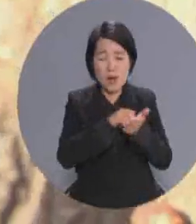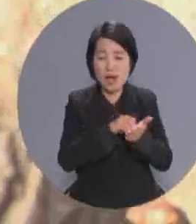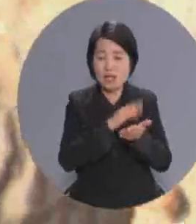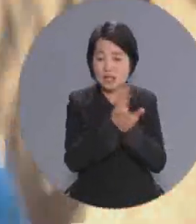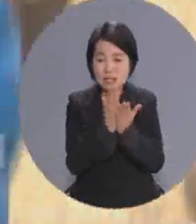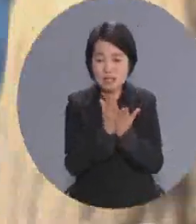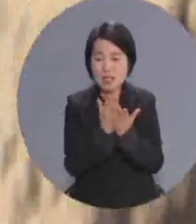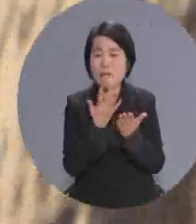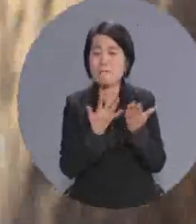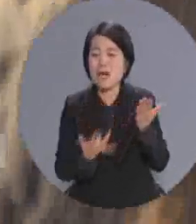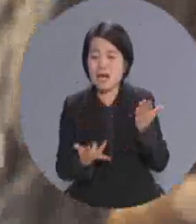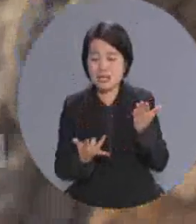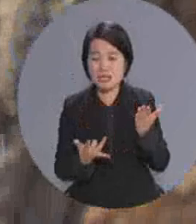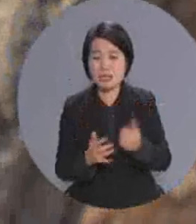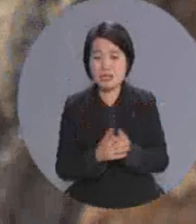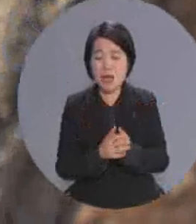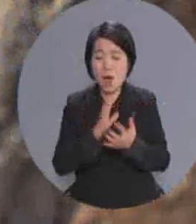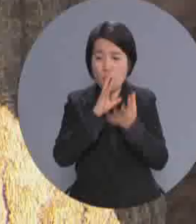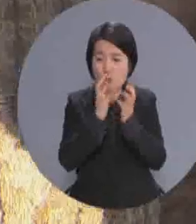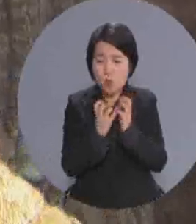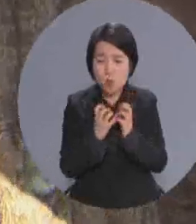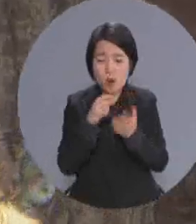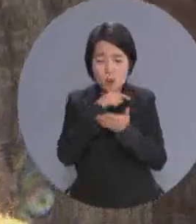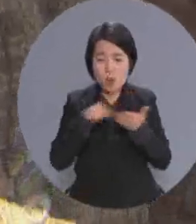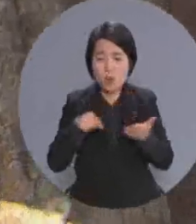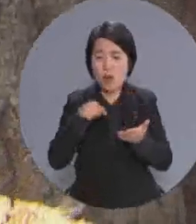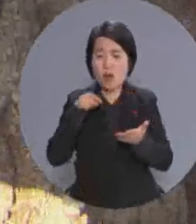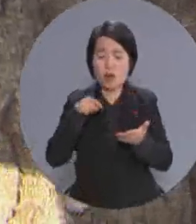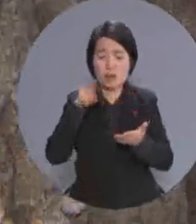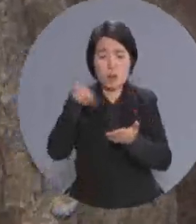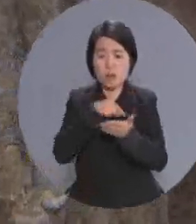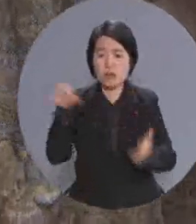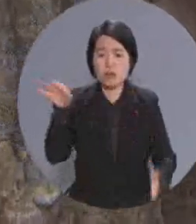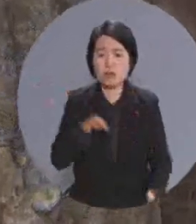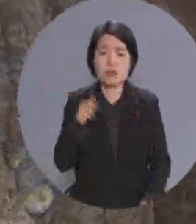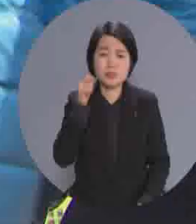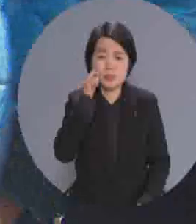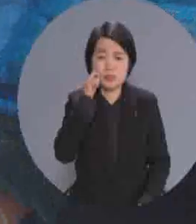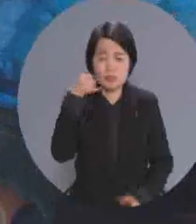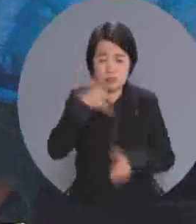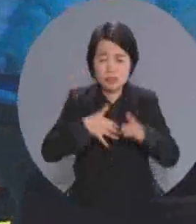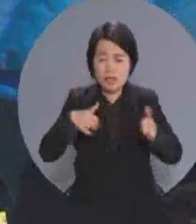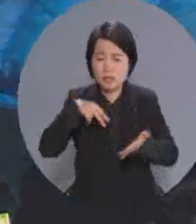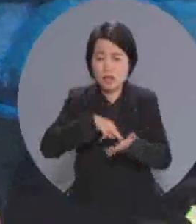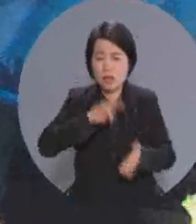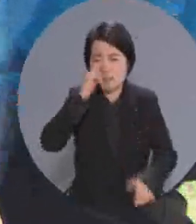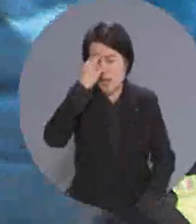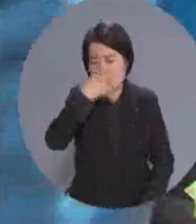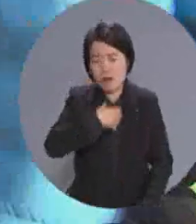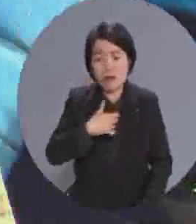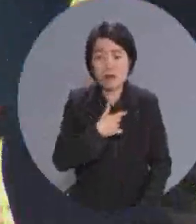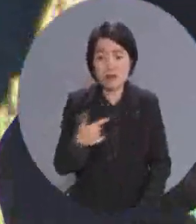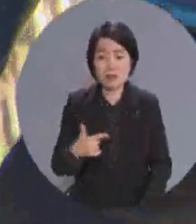냉해 피해를 입었지만 보상받을 길이 없어 농민들의 한숨만 깊어지고 있습니다. MBC 뉴스 박종호입니다.